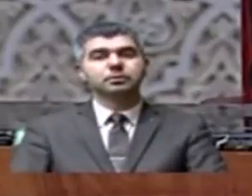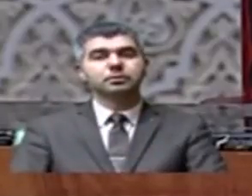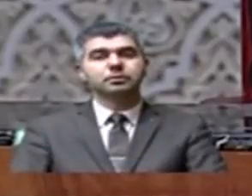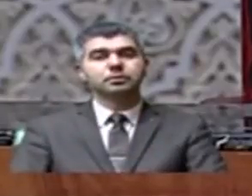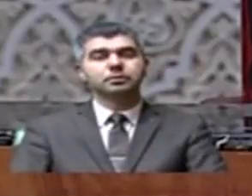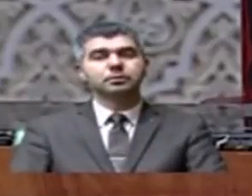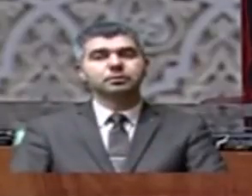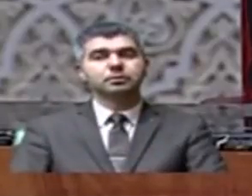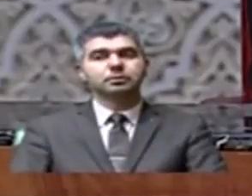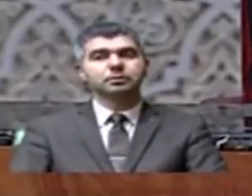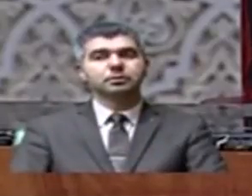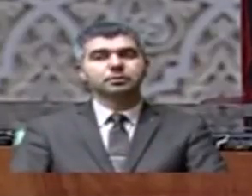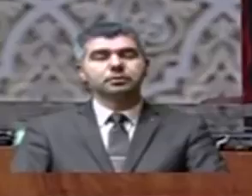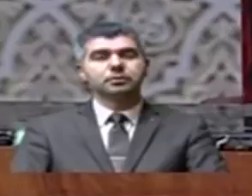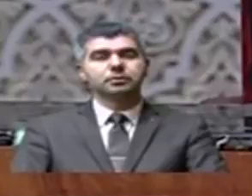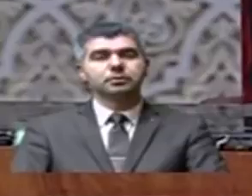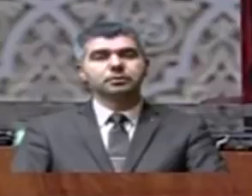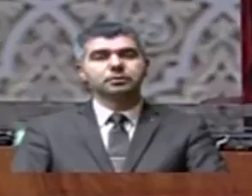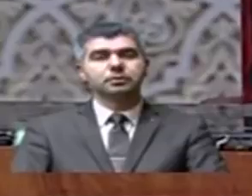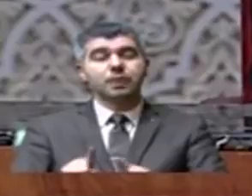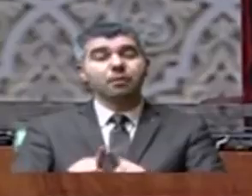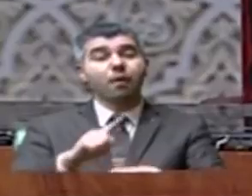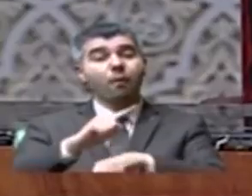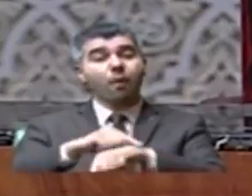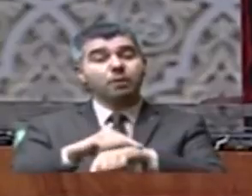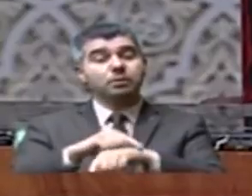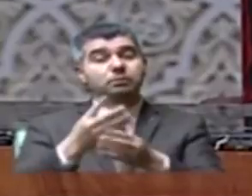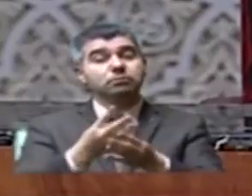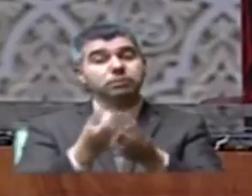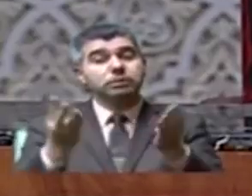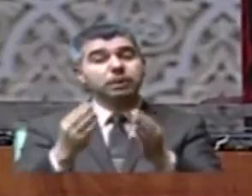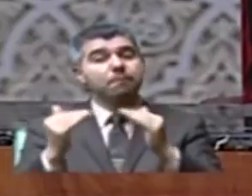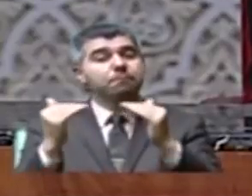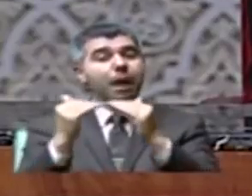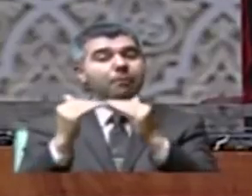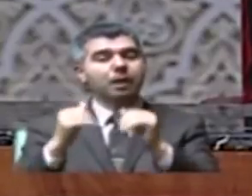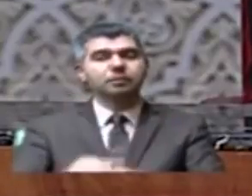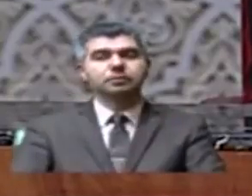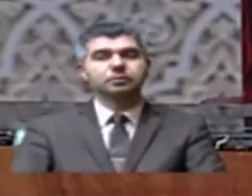نذكر. الله يخليكم. هناك وقت موزع بالعدالة.